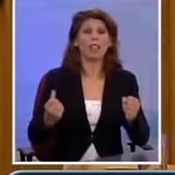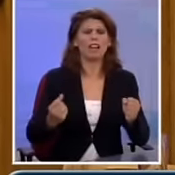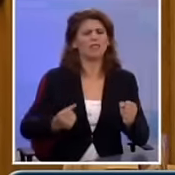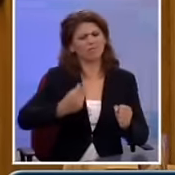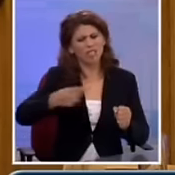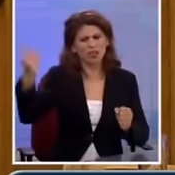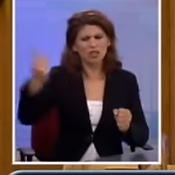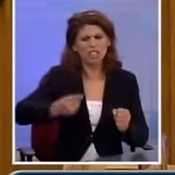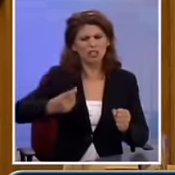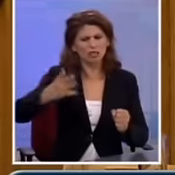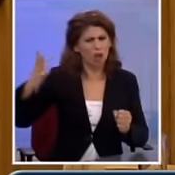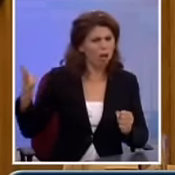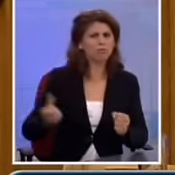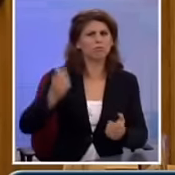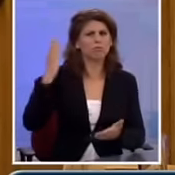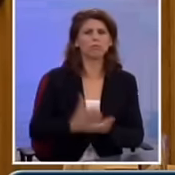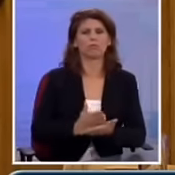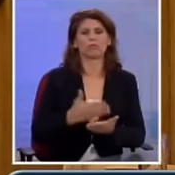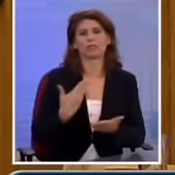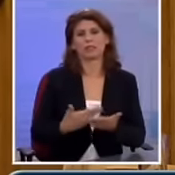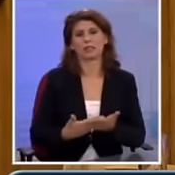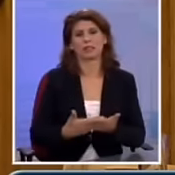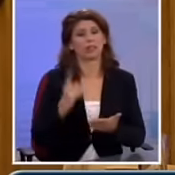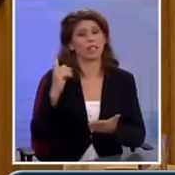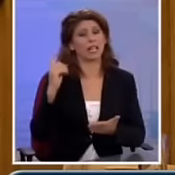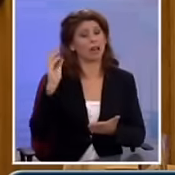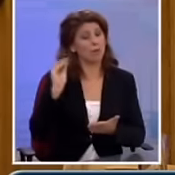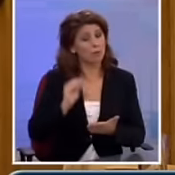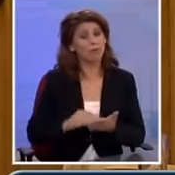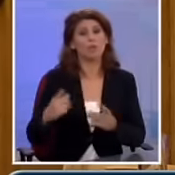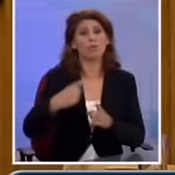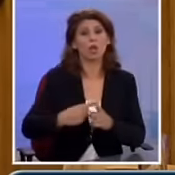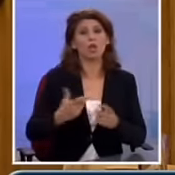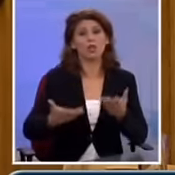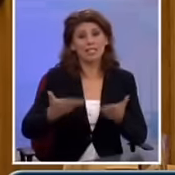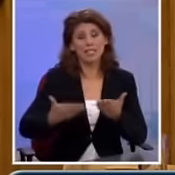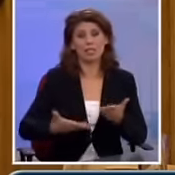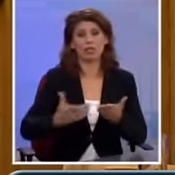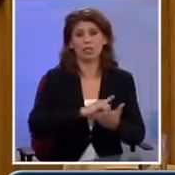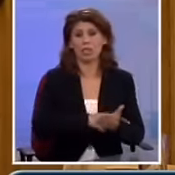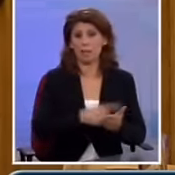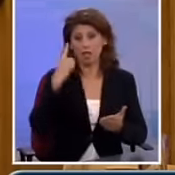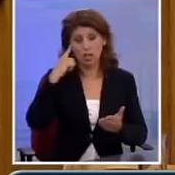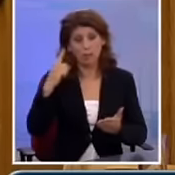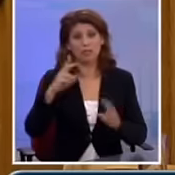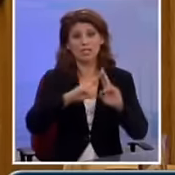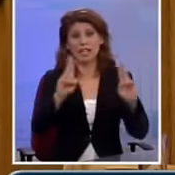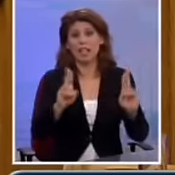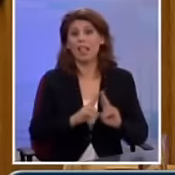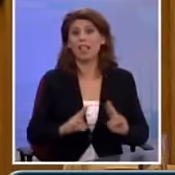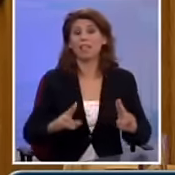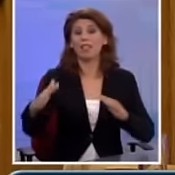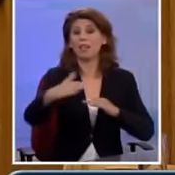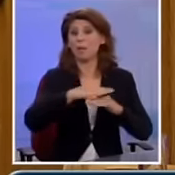καταλυτικό, θα είναι βασικό στοιχείο για έναν ακόμα πιο ευνοϊκό συσχετισμό δυνάμεων και απόψεων σε διεθνή